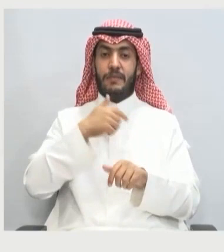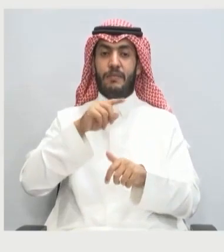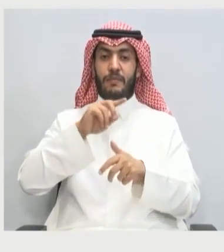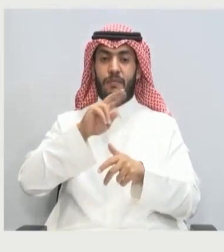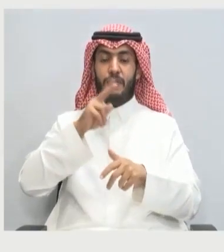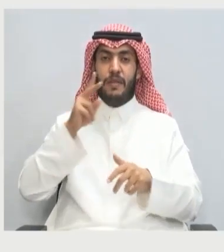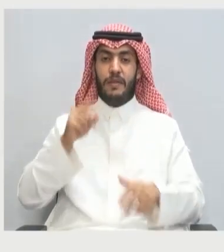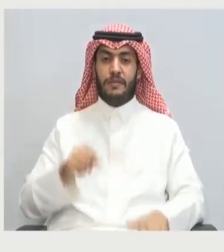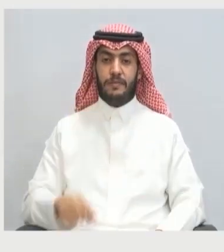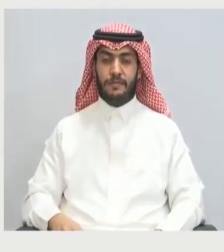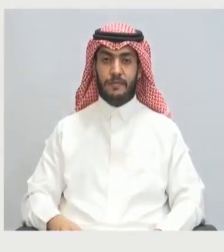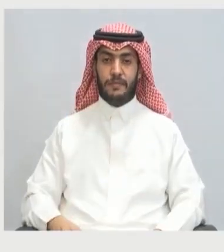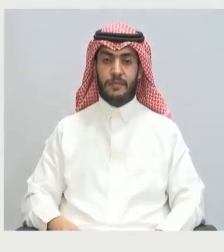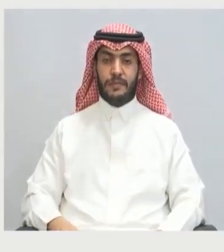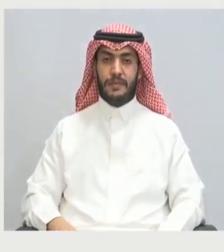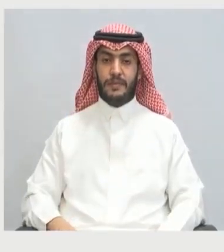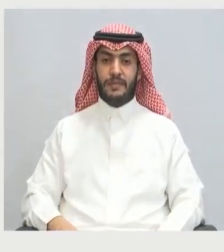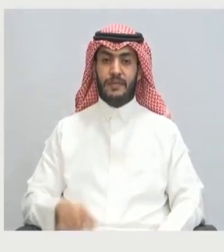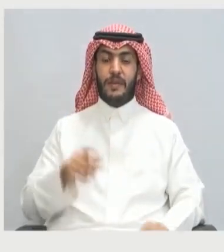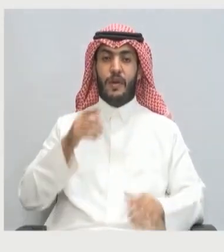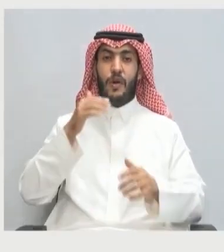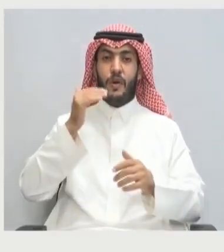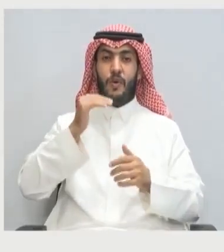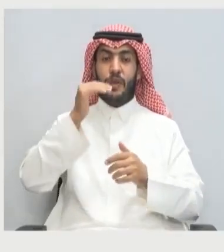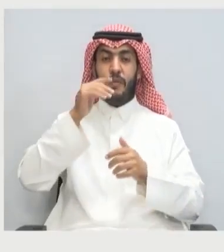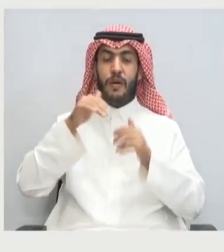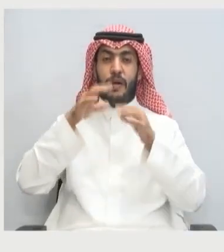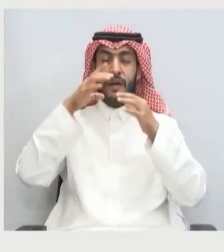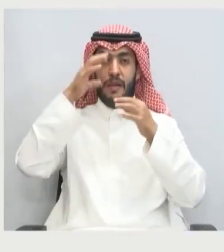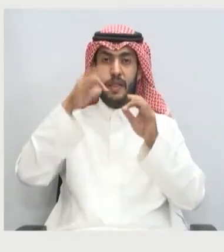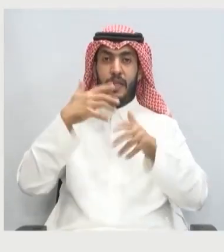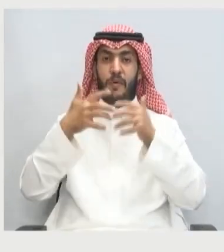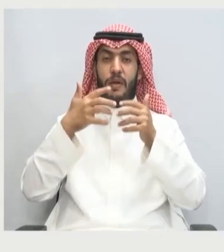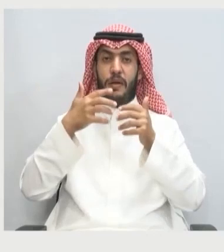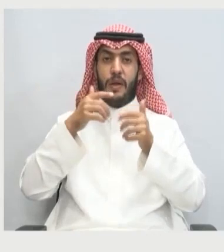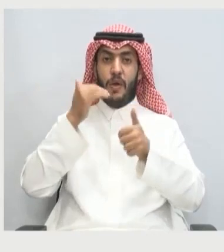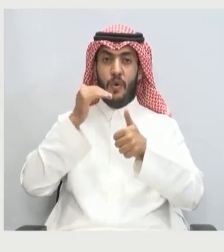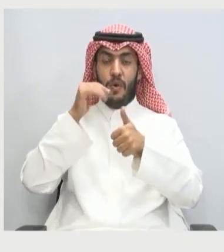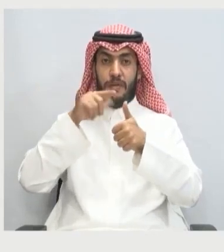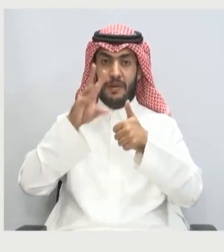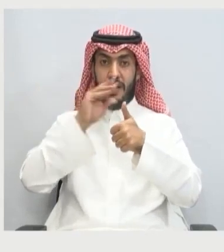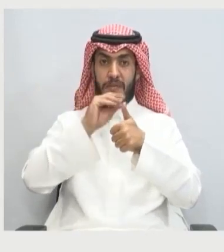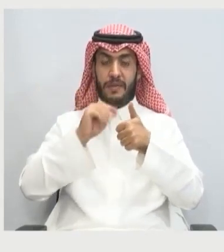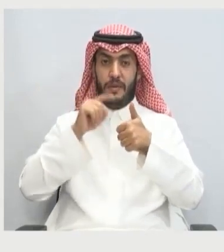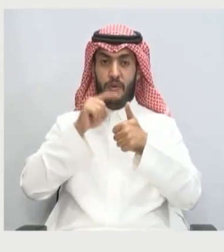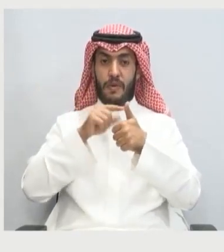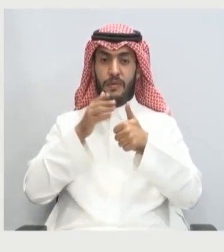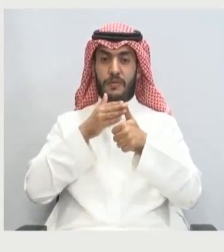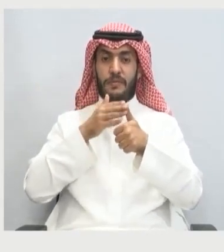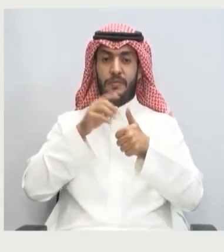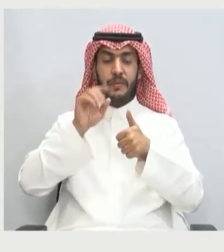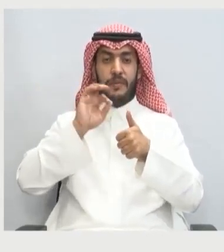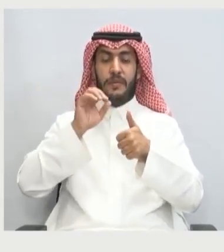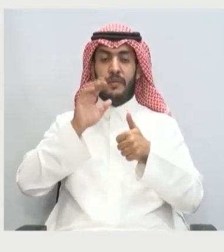اخرى لرتب اخرى هل تتوقع ان تكون جميع التفاعلات تكون من الرتبه الاولى بالتاكيد